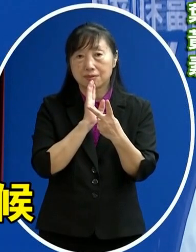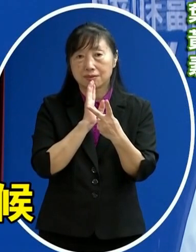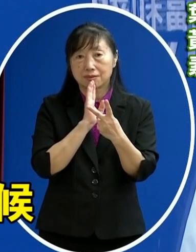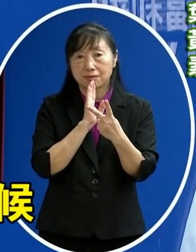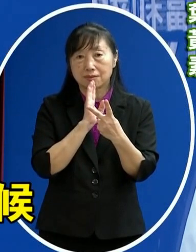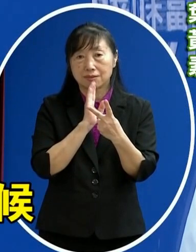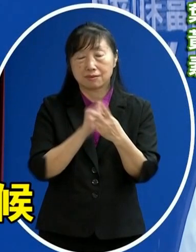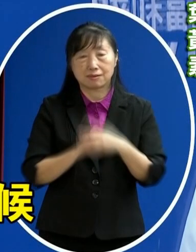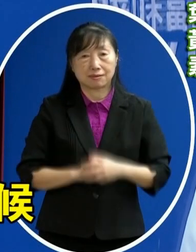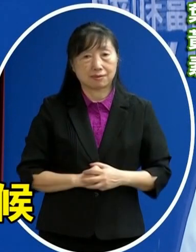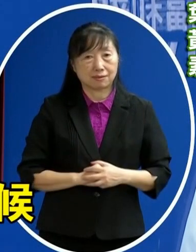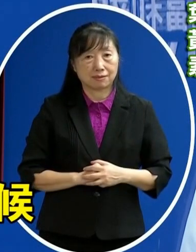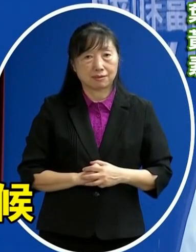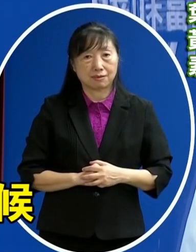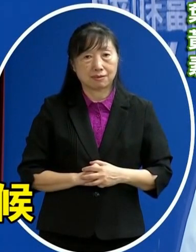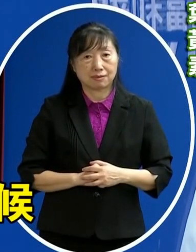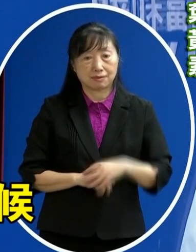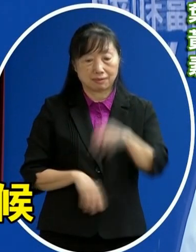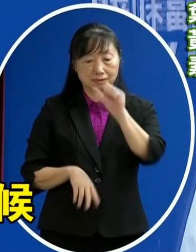是在